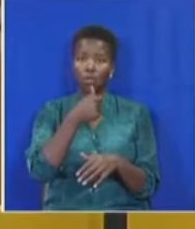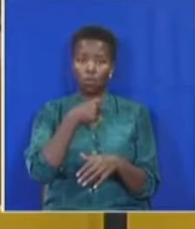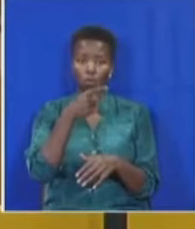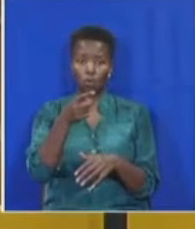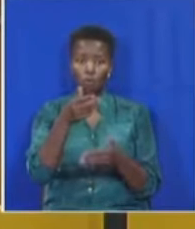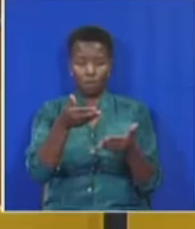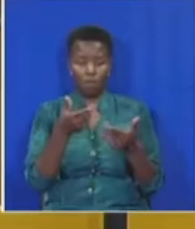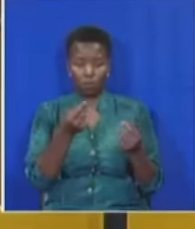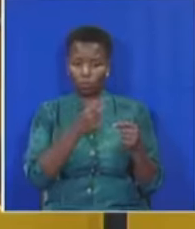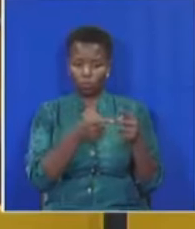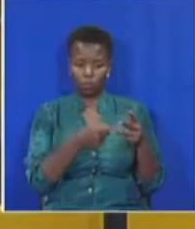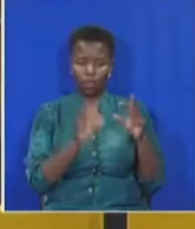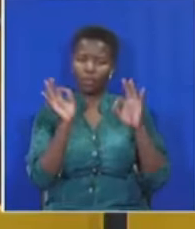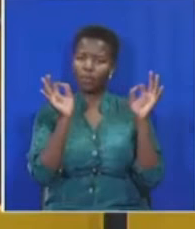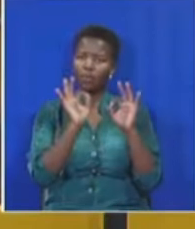ngo-2015